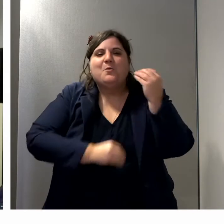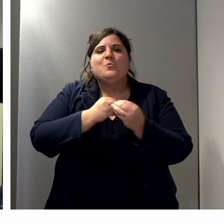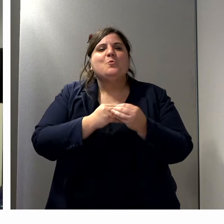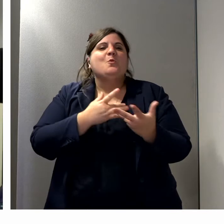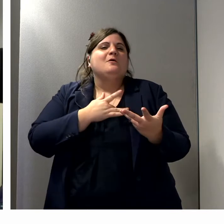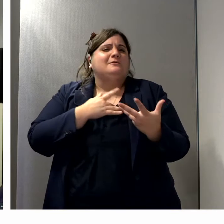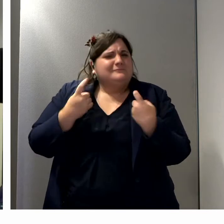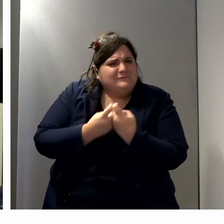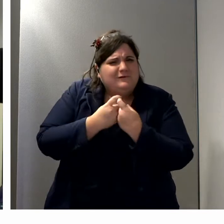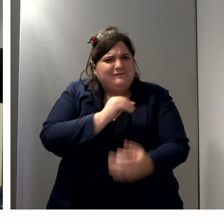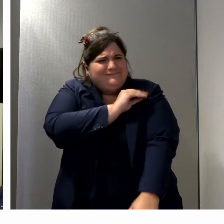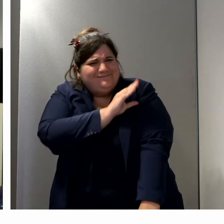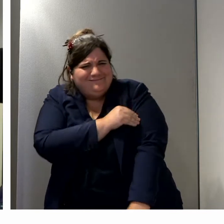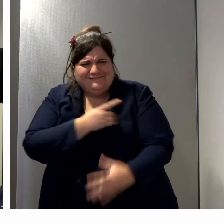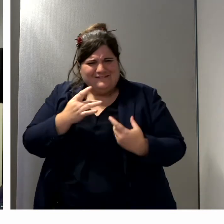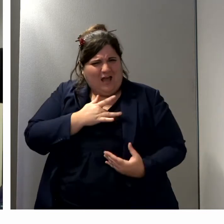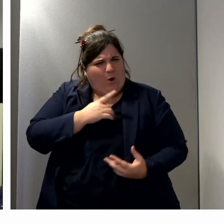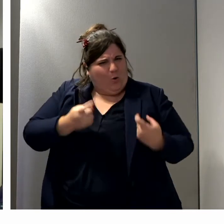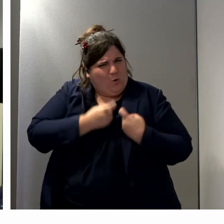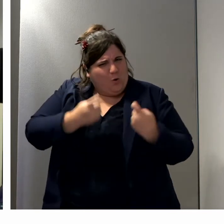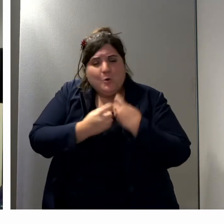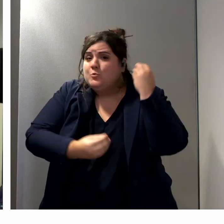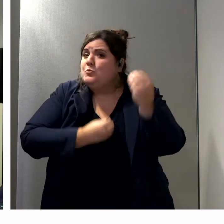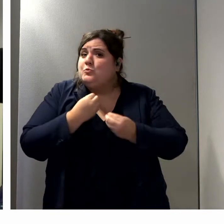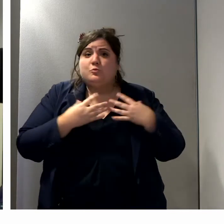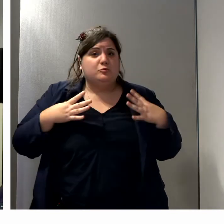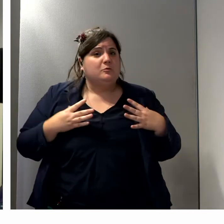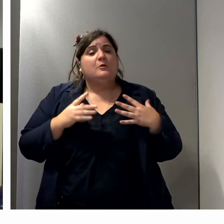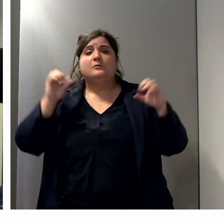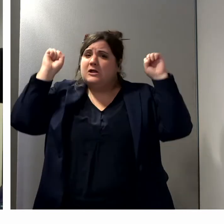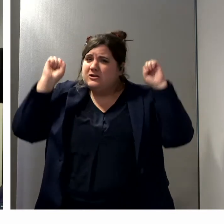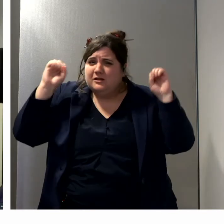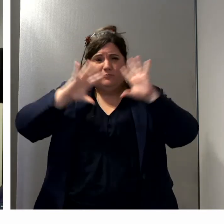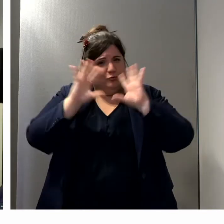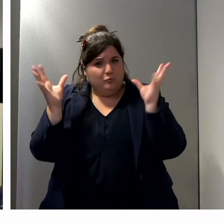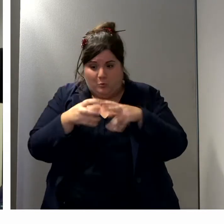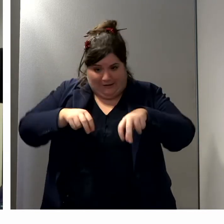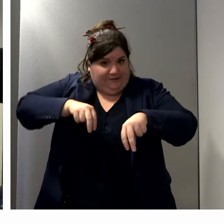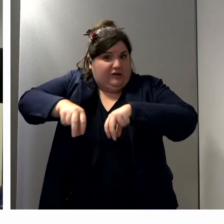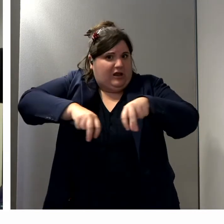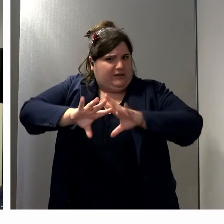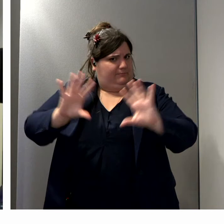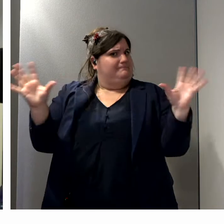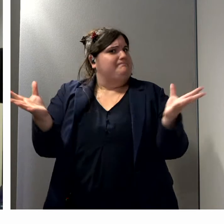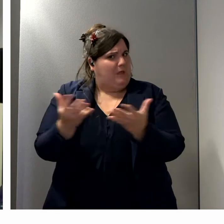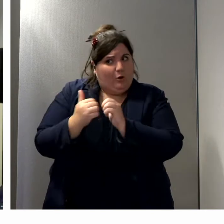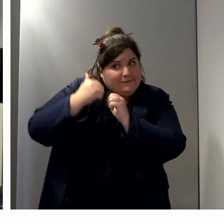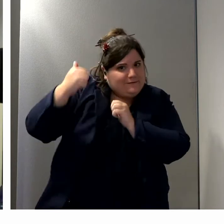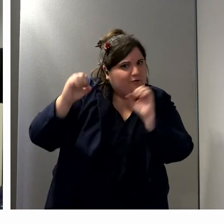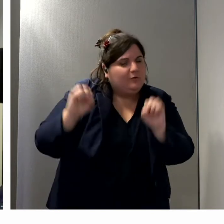le fitness, on s'est aussi étendu aux échecs. Donc aujourd'hui, on a un programme d'activité